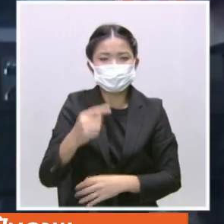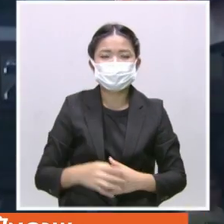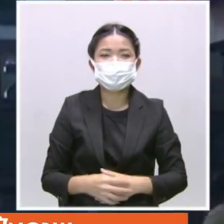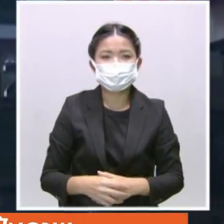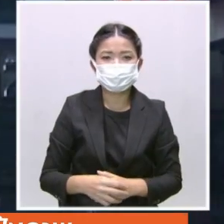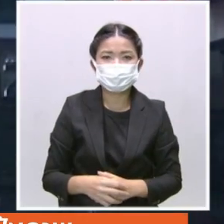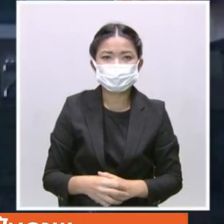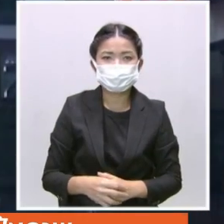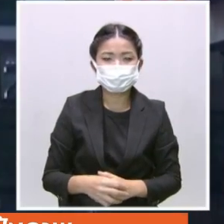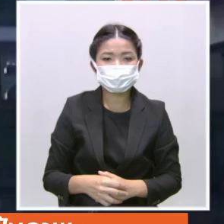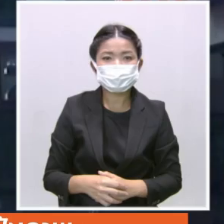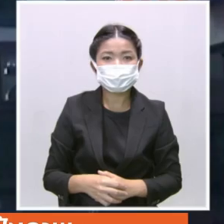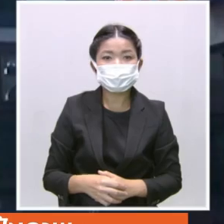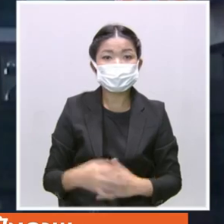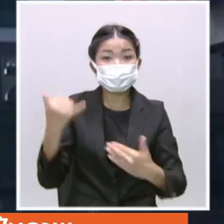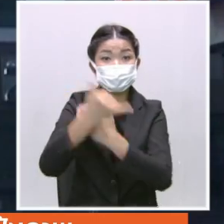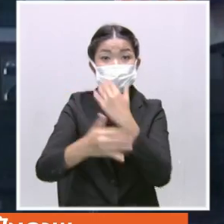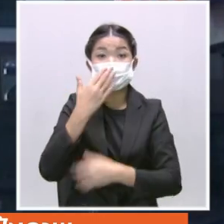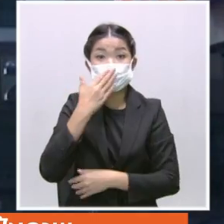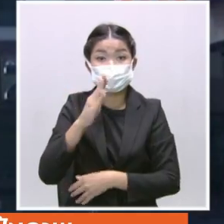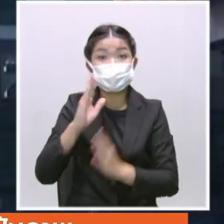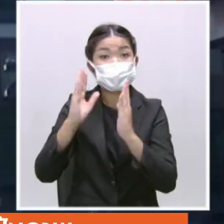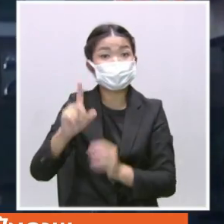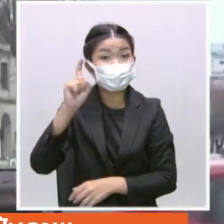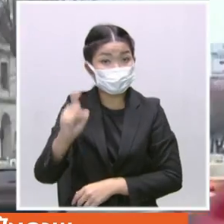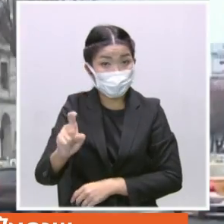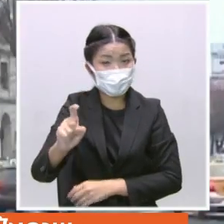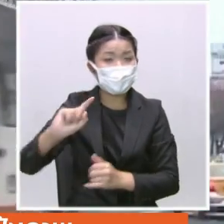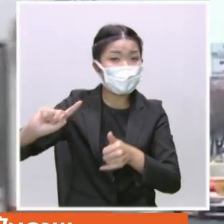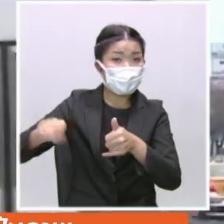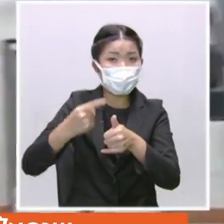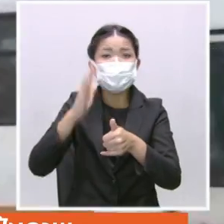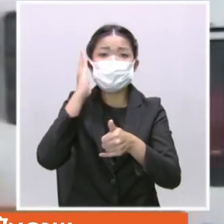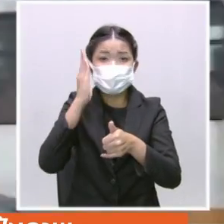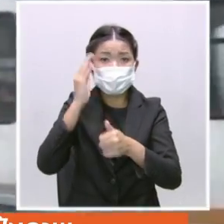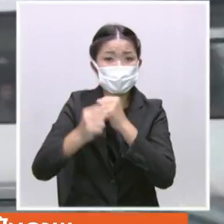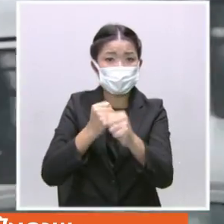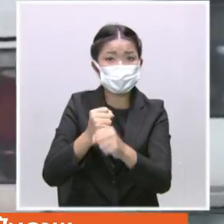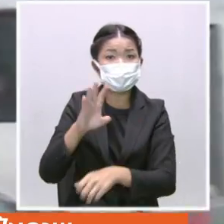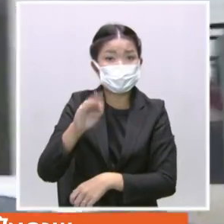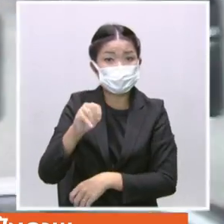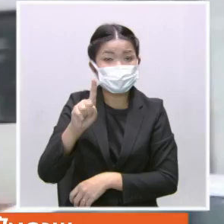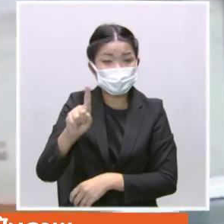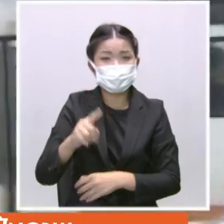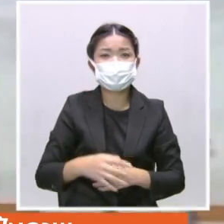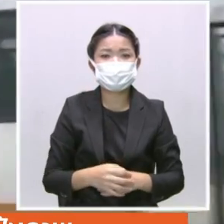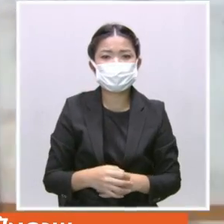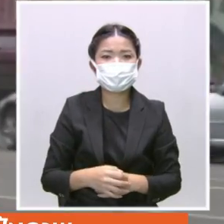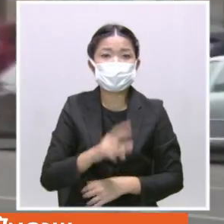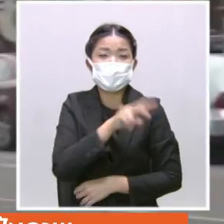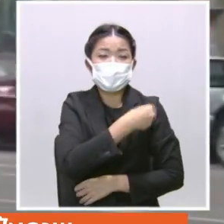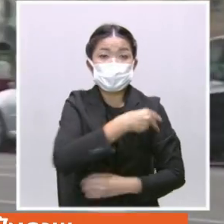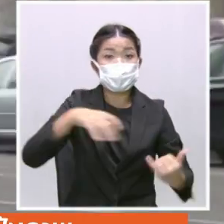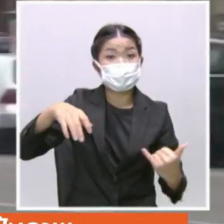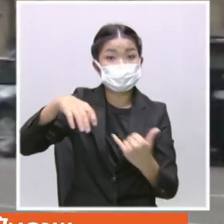ดังกล่าวนี้ล่ะค่ะ ส่วนที่บราซิลผู้เสียชีวิตจากฝีดาดลิงคนแรกเป็นผู้ชายอายุ41ปีนะคะเข้ารับ